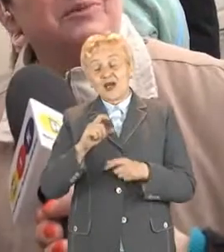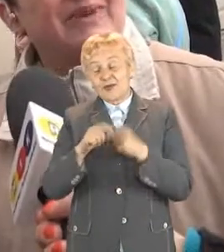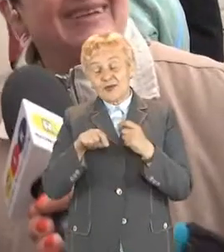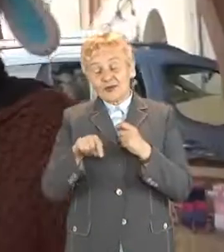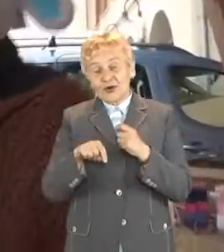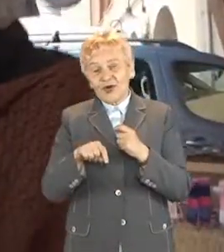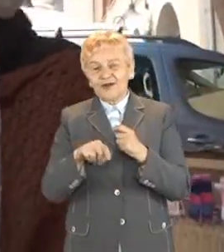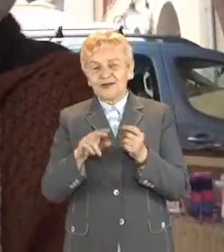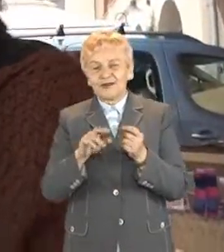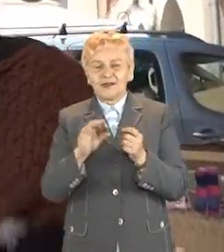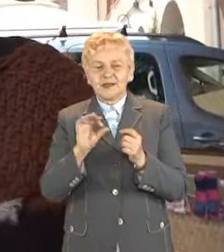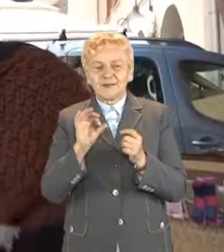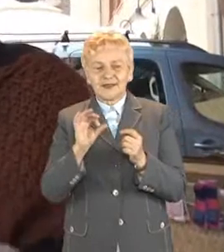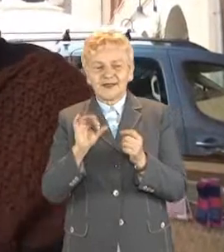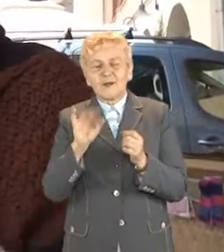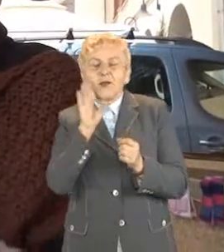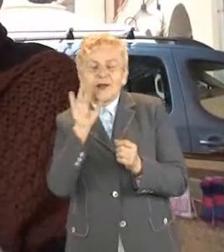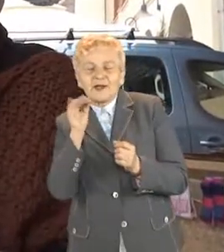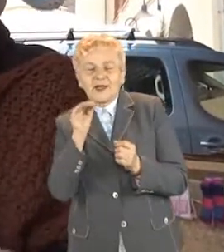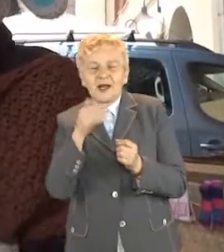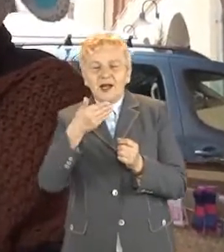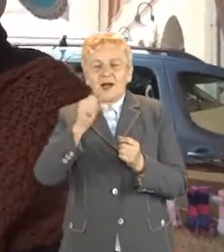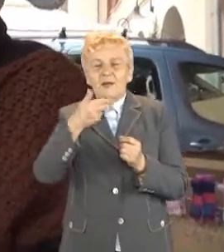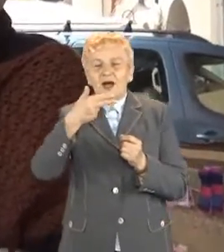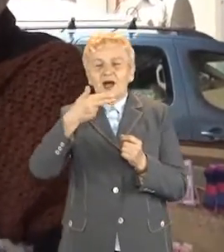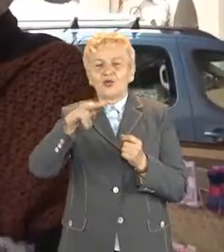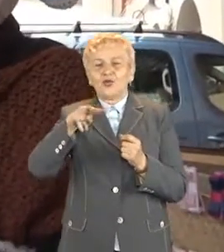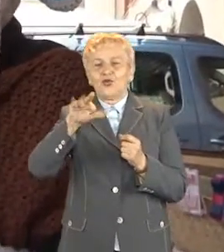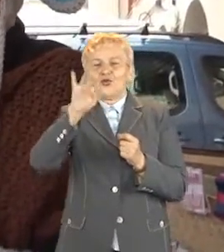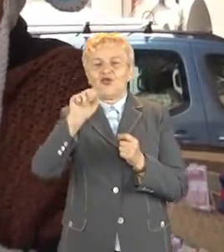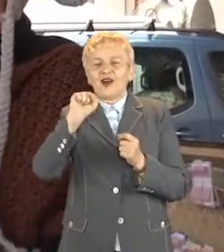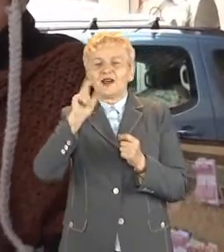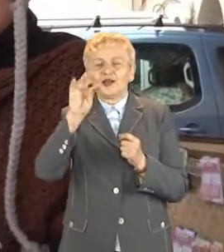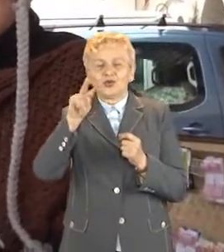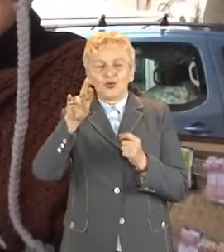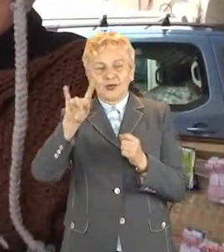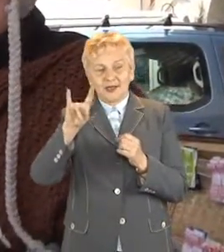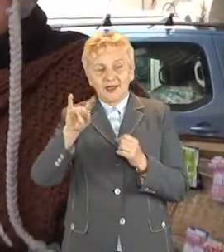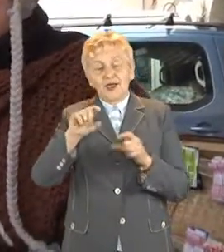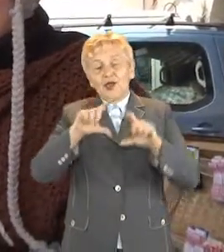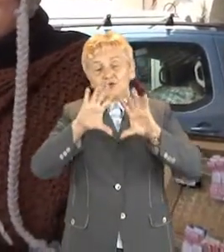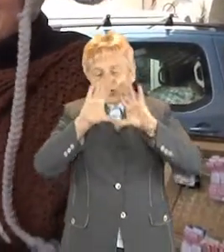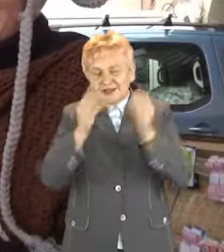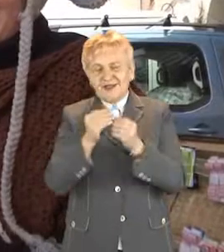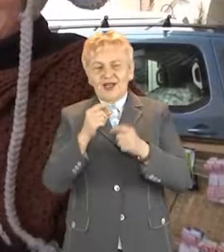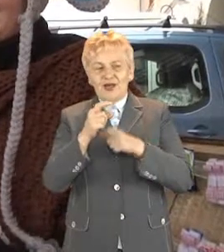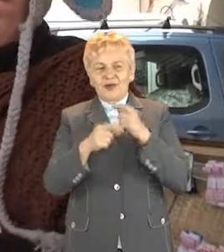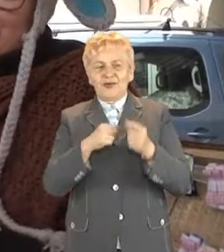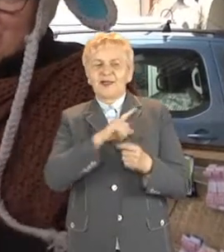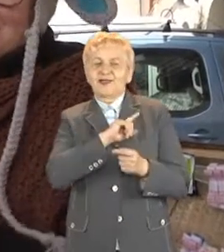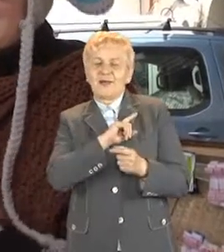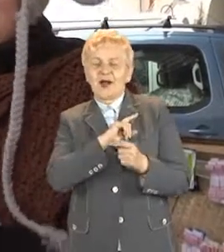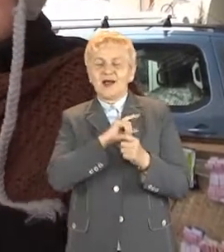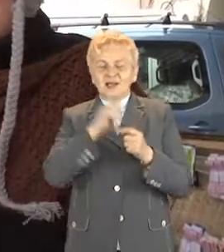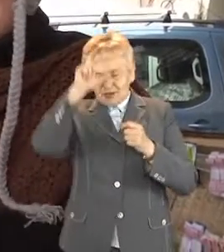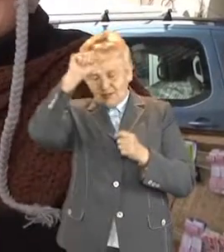co robimy. Wszystkie czepeczki są przeze mnie robione, wszystkie wykonane ręcznie z polskiej włóczki, polskiego producenta. Jest to